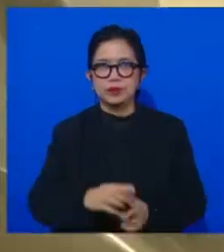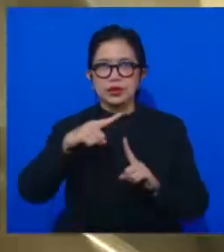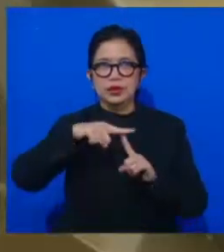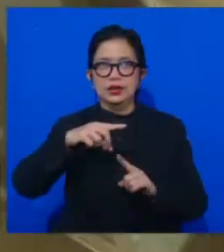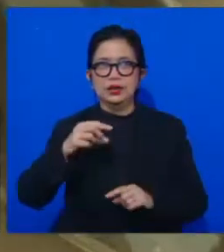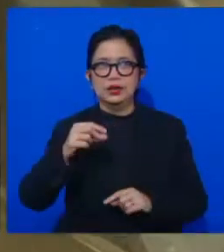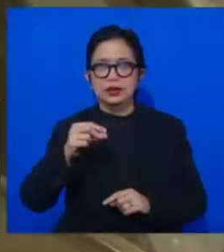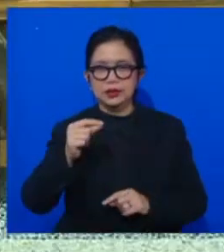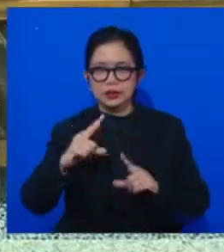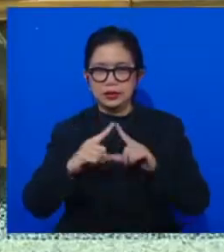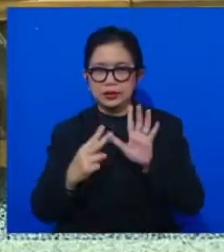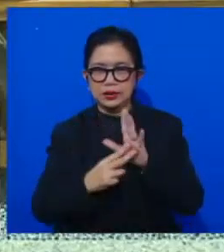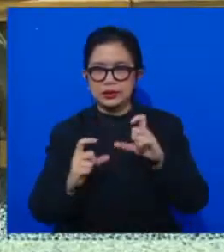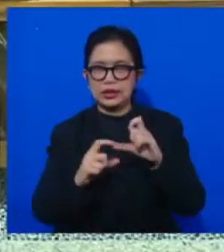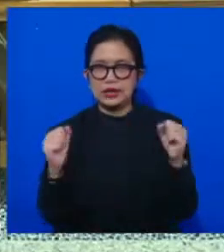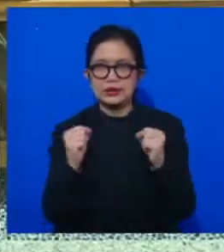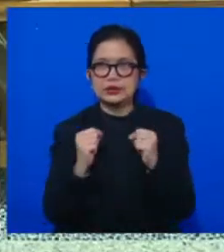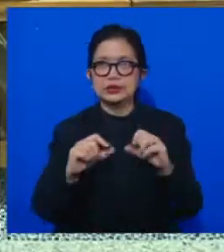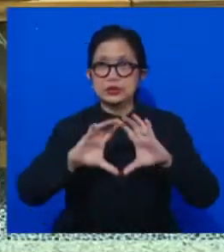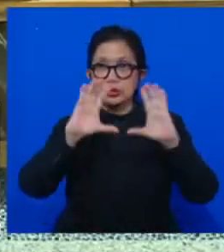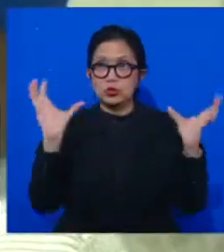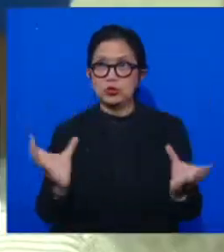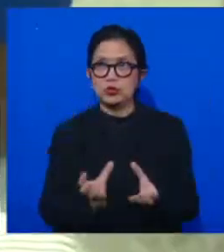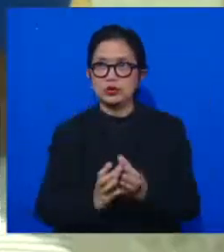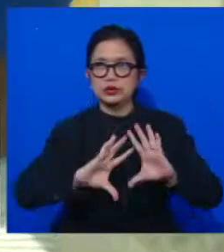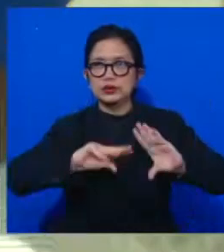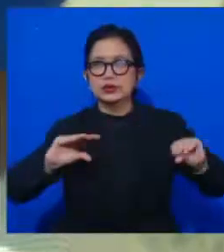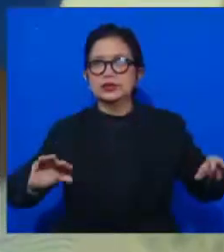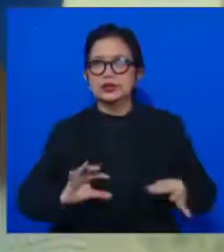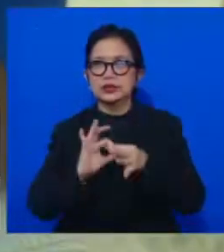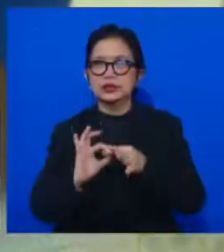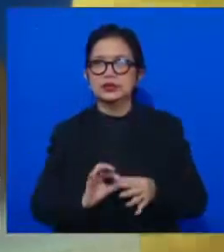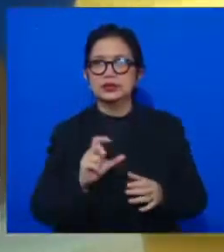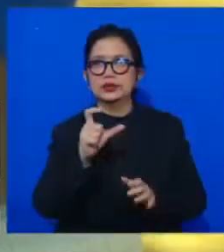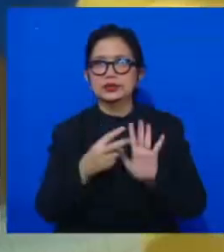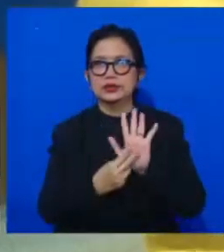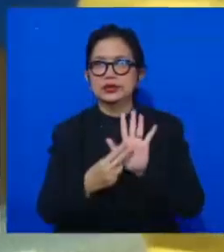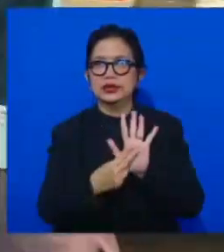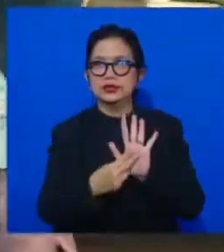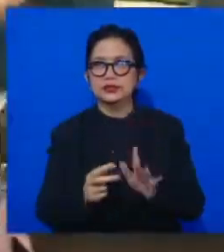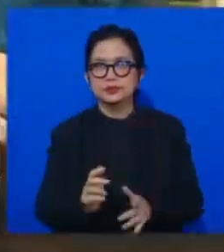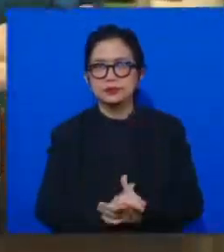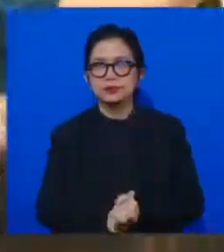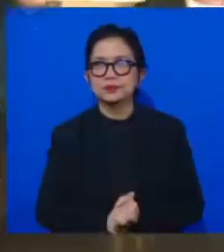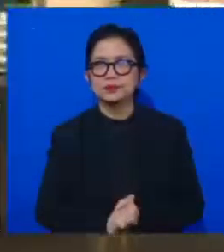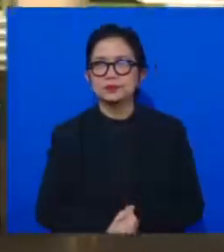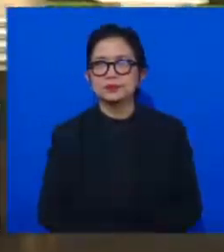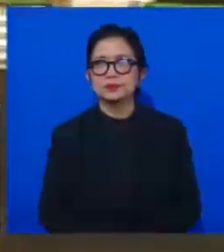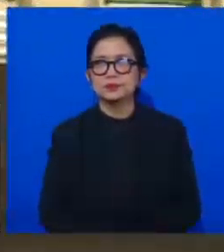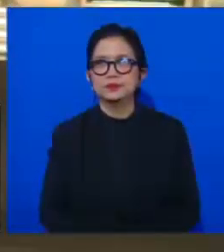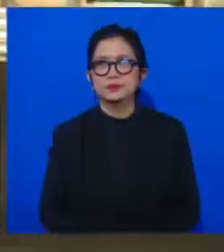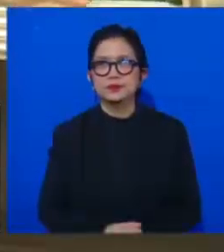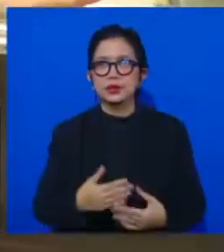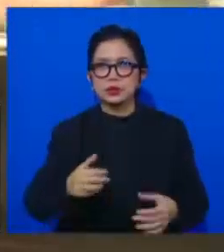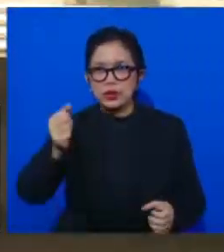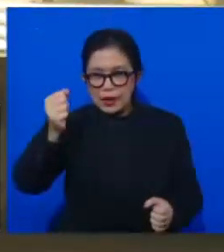sendiri merupakan satu naungan dengan CNN Indonesia TV dalam CT Corp. Keasikannya masih berlanjut, jadi habis asik